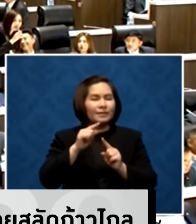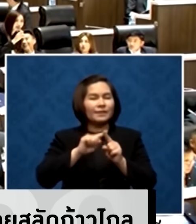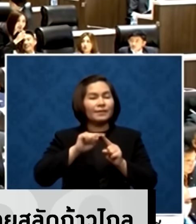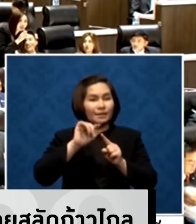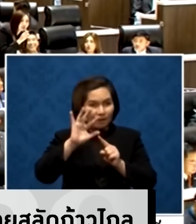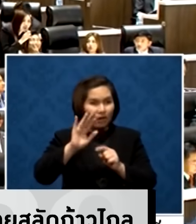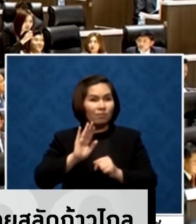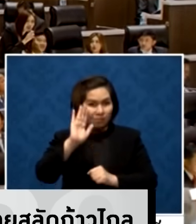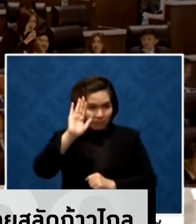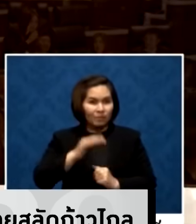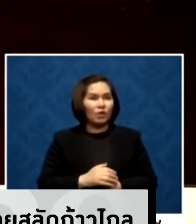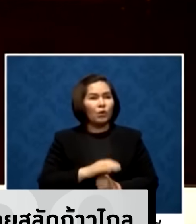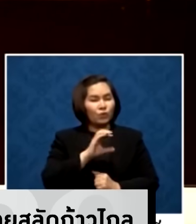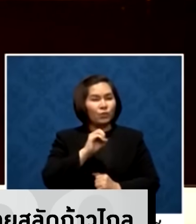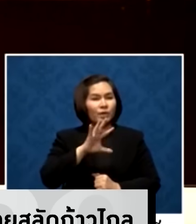แปลงไป